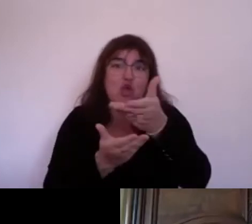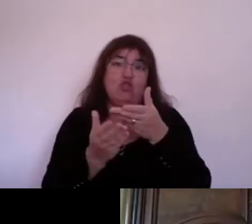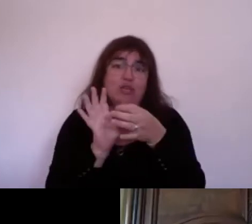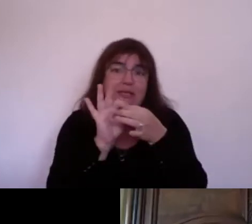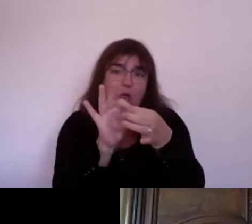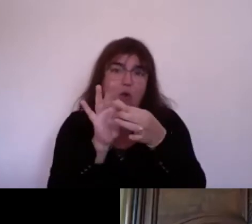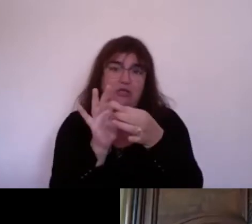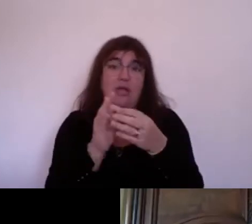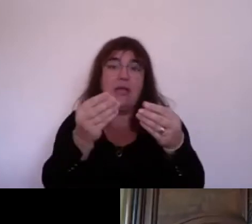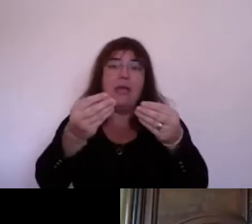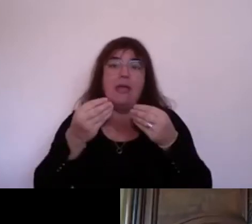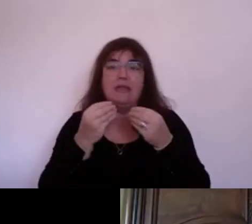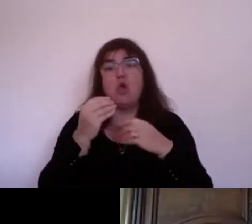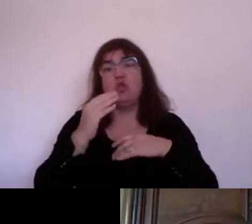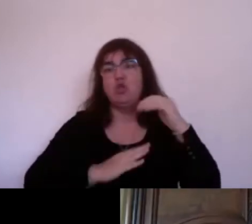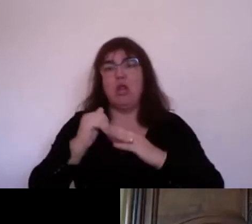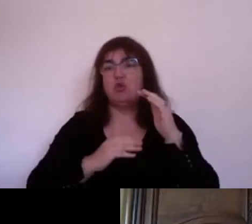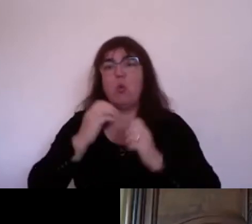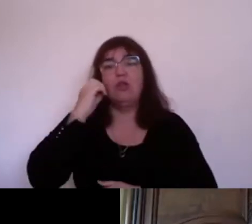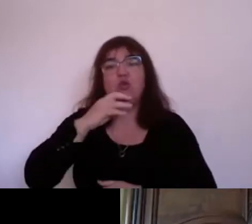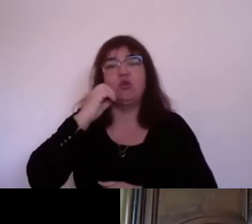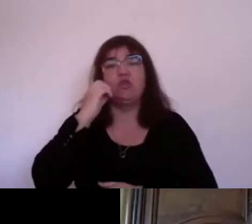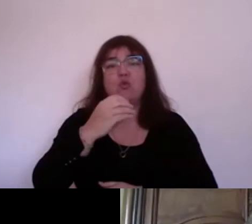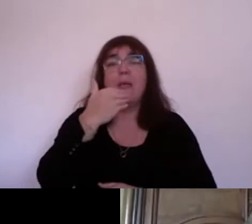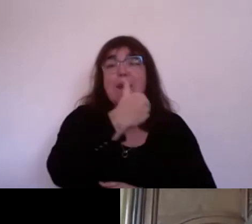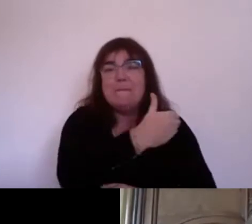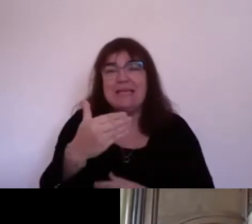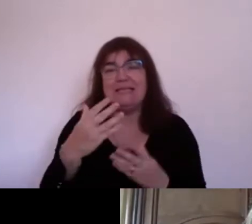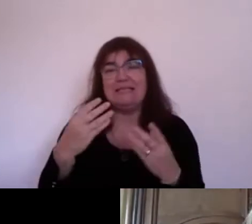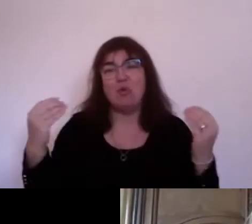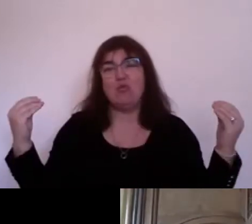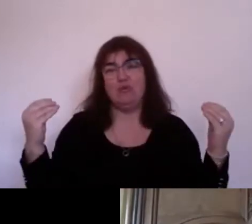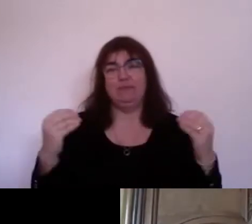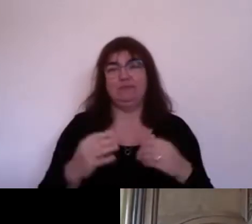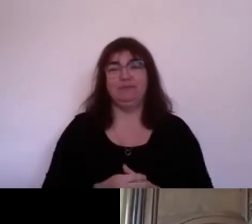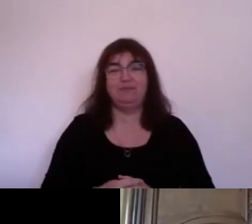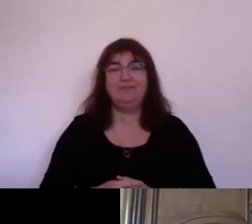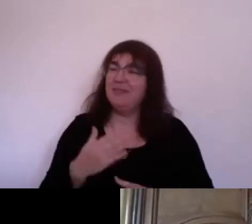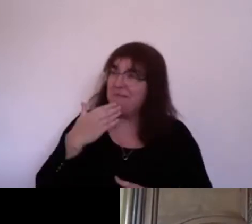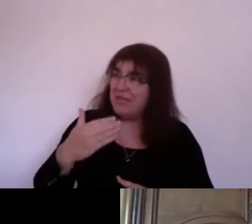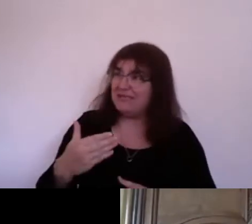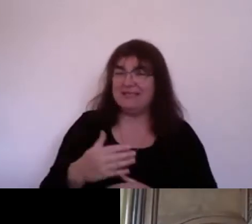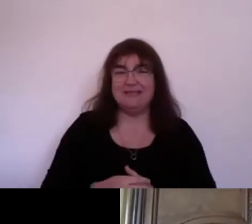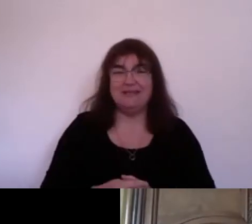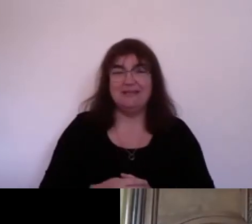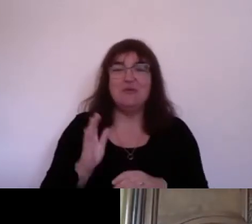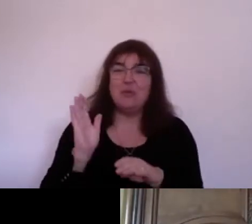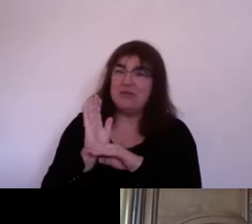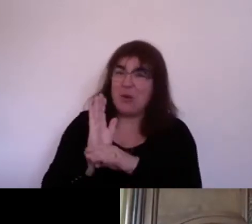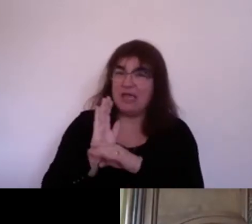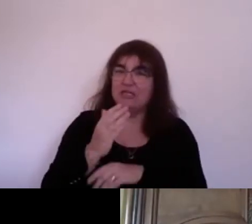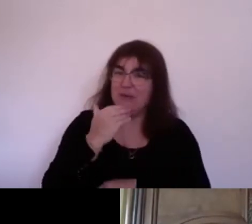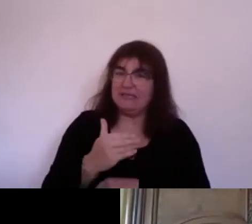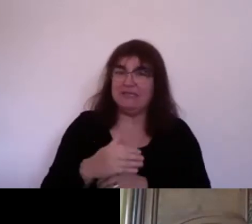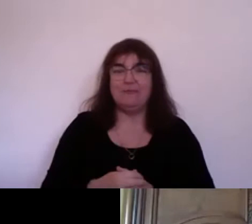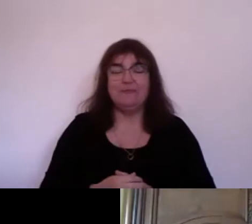quotidien dans cette routine. Merci encore. Merci à vous pour ce beau témoignage. On va en écouter